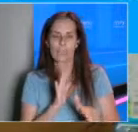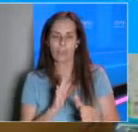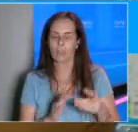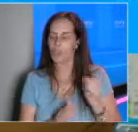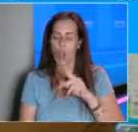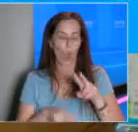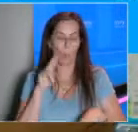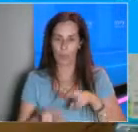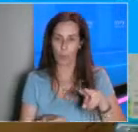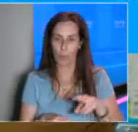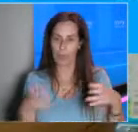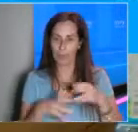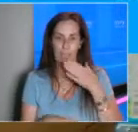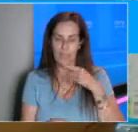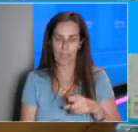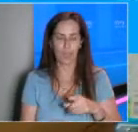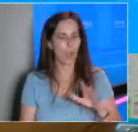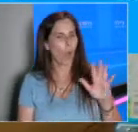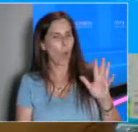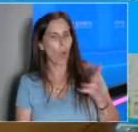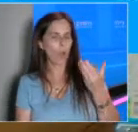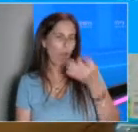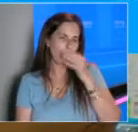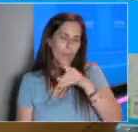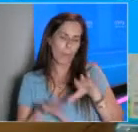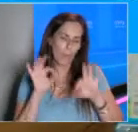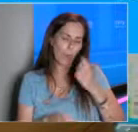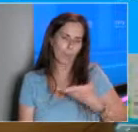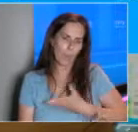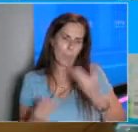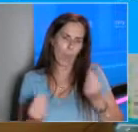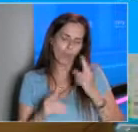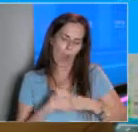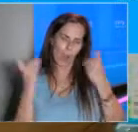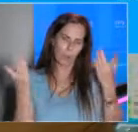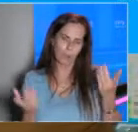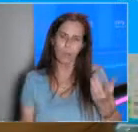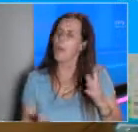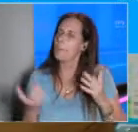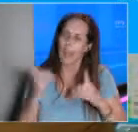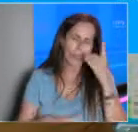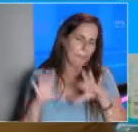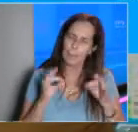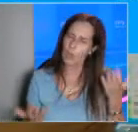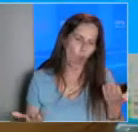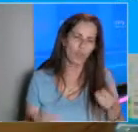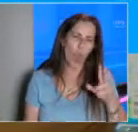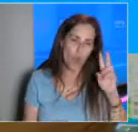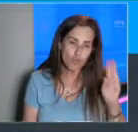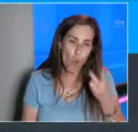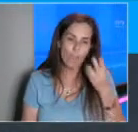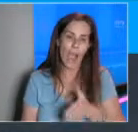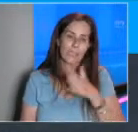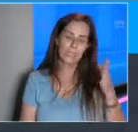שלא מטופל על ידי החברה הישראלית והציבור. אז אולי טוב שהולכים לבחירות, אולי נקבל שם איזושהי הכרעה. אבל מה יקרה בבחירות? הרי עוד פעם